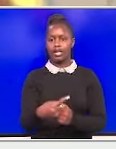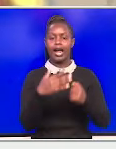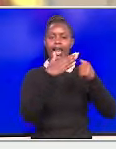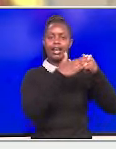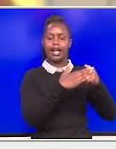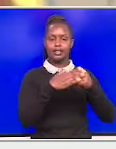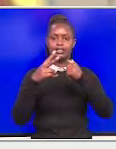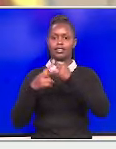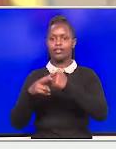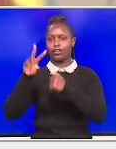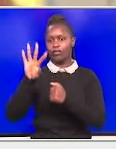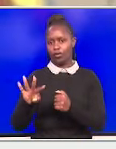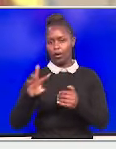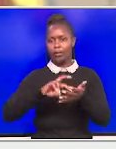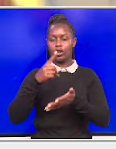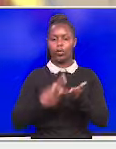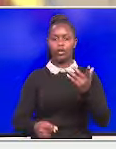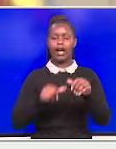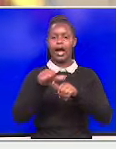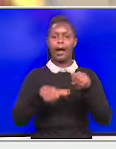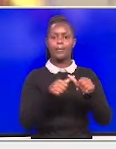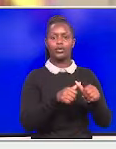8,882,794, hiyo ikiwa ni kama asilimia